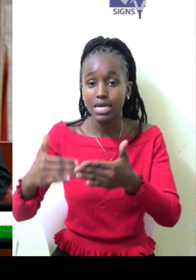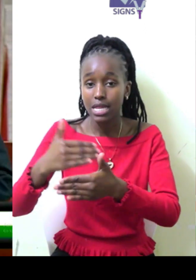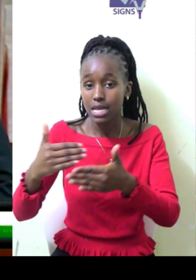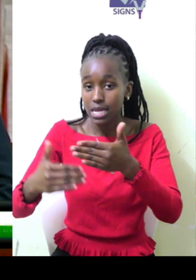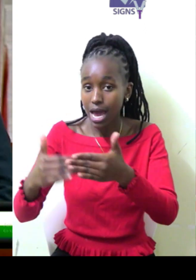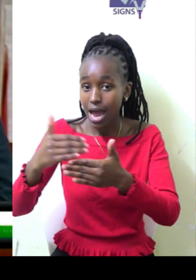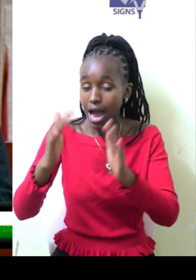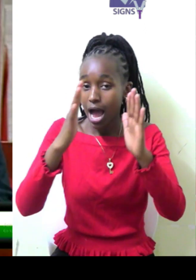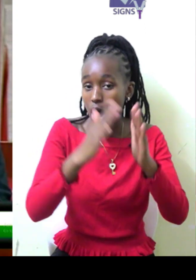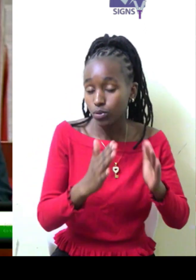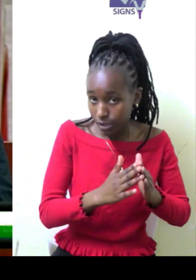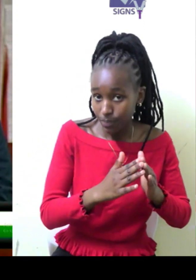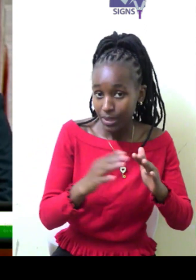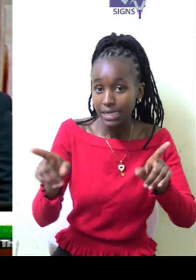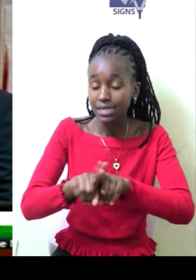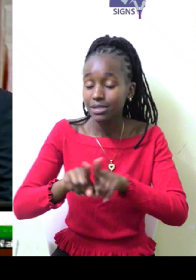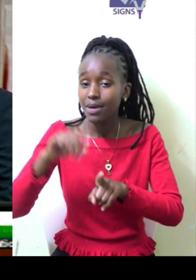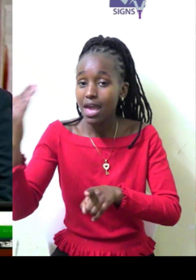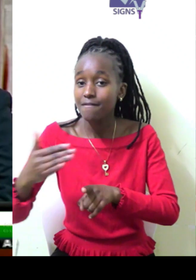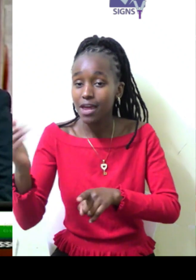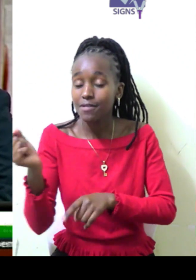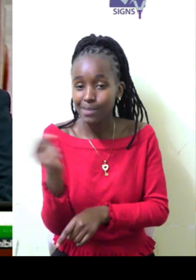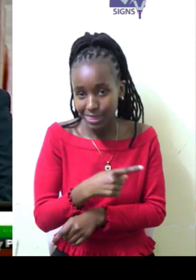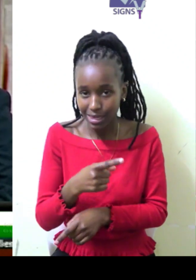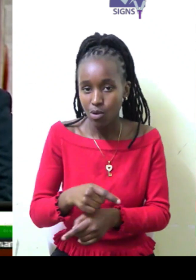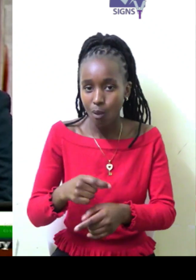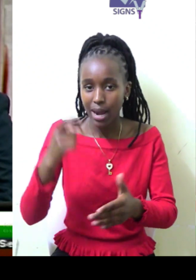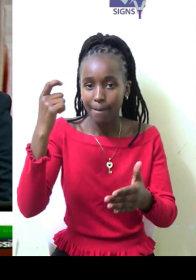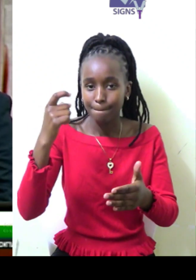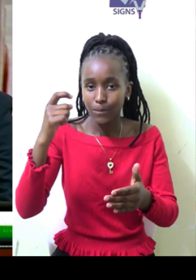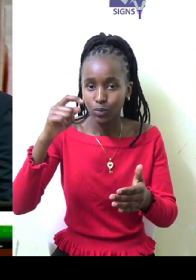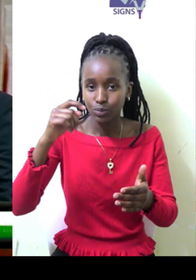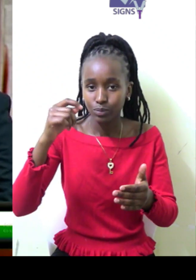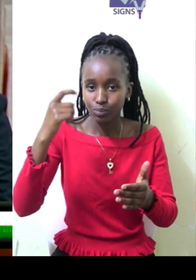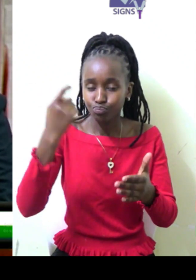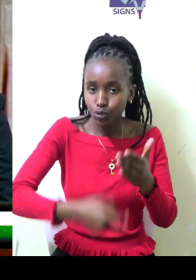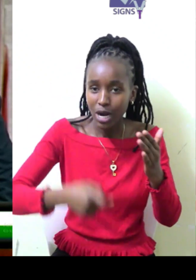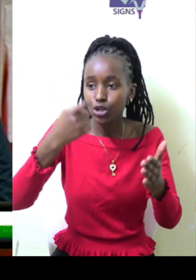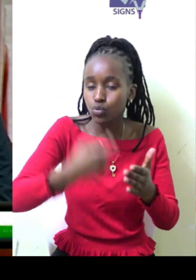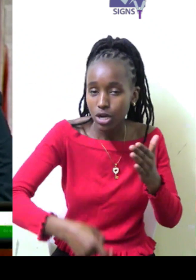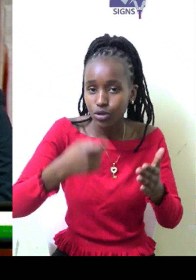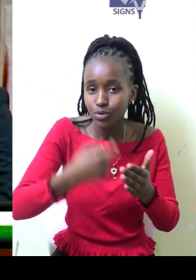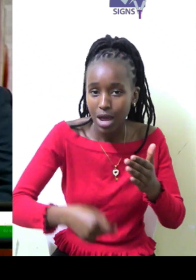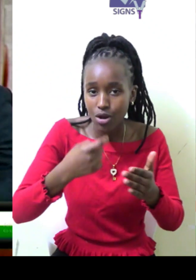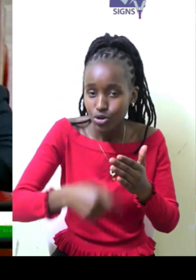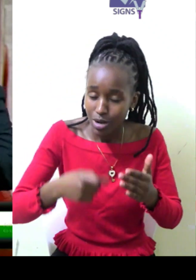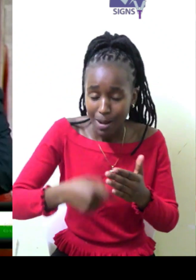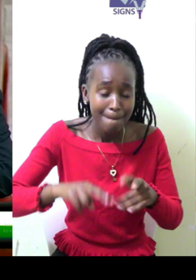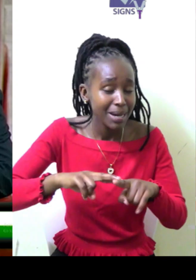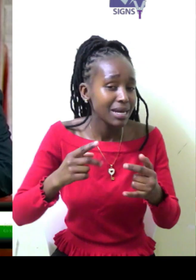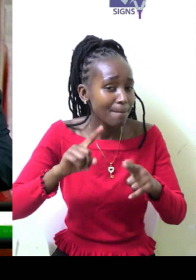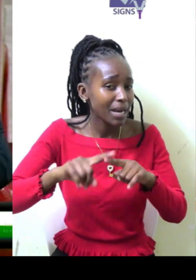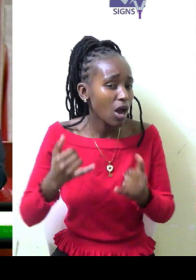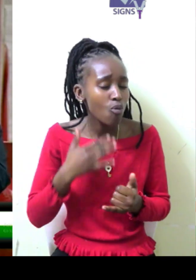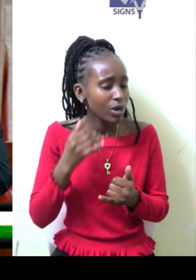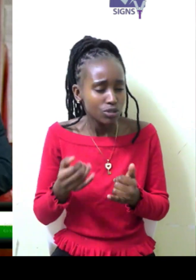wangu. Hii nyumba ninalazimishwa kulala ni nyumba gani? Hii ingekuwa inakatiwa kwa hiari, yule